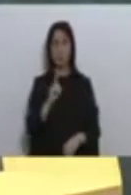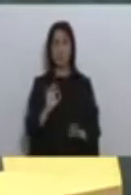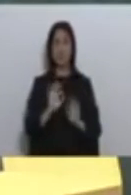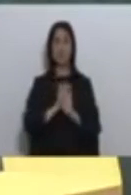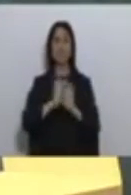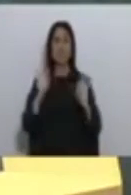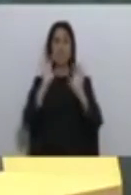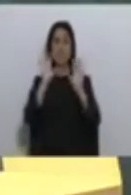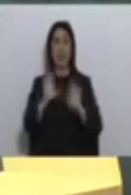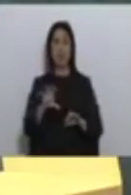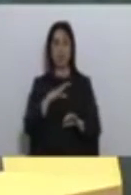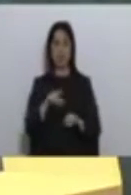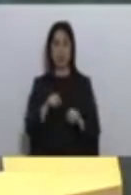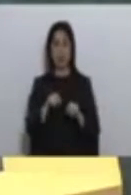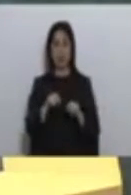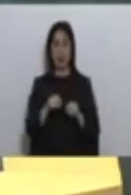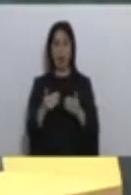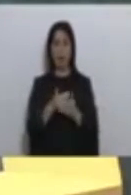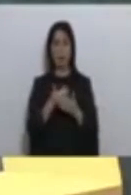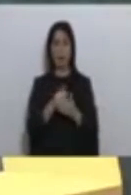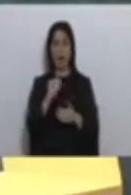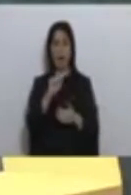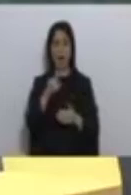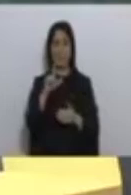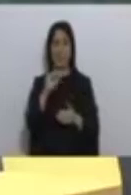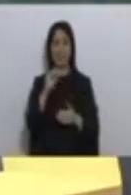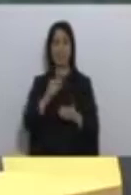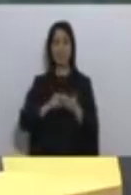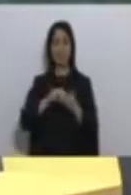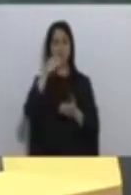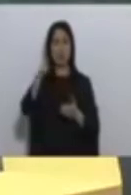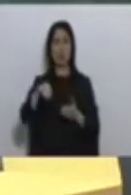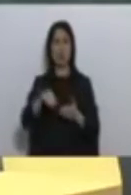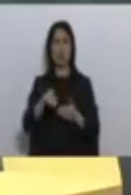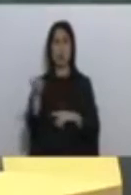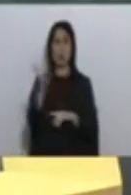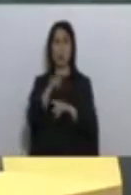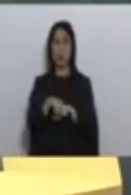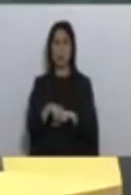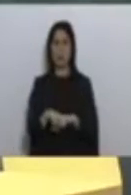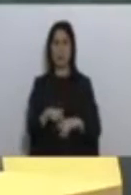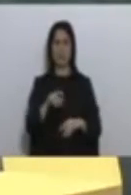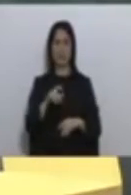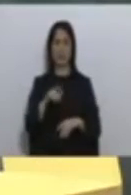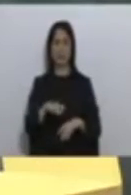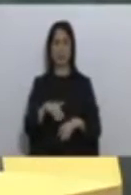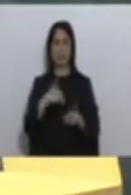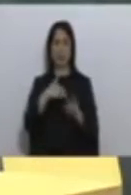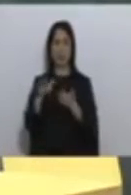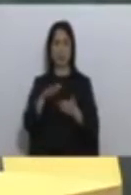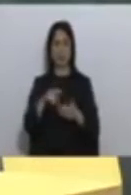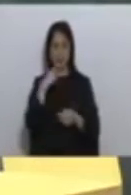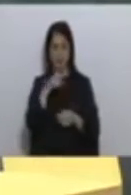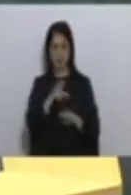შესანიშნავი კანონი იყო ესეთ ამბავზე ადეიშვილის მიერ დაწერილი. Რომ მოხვედით ეს აჯამვის პროცესზე, უარი თქვით,